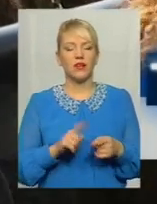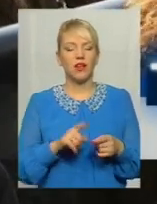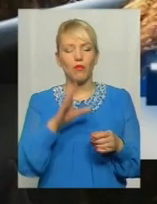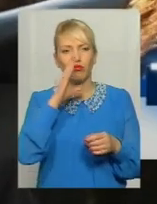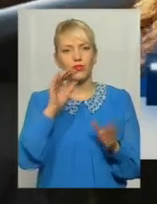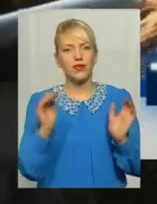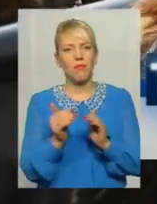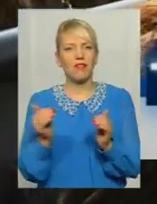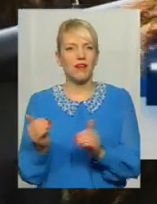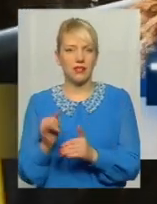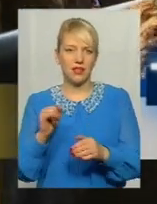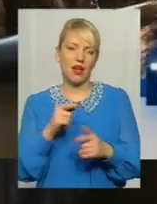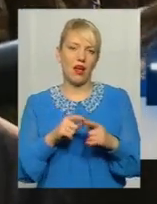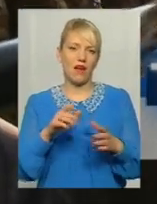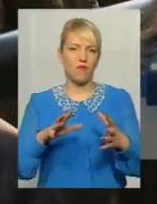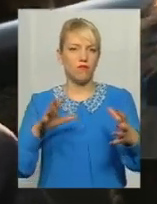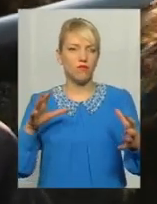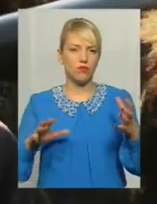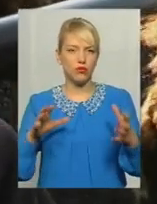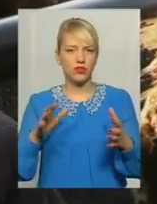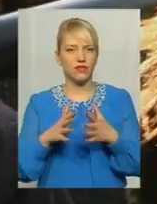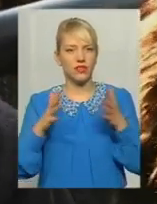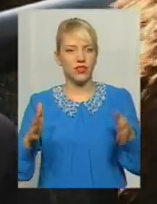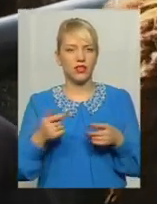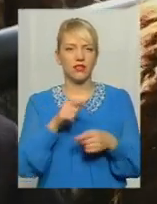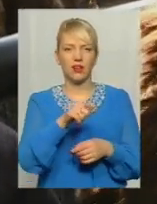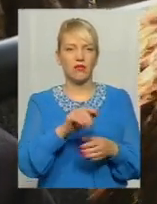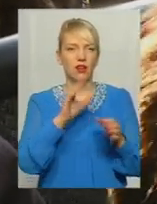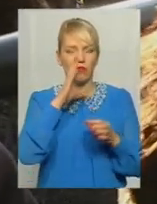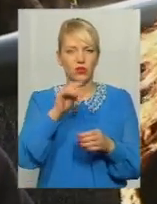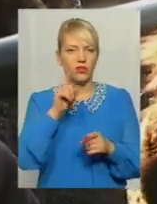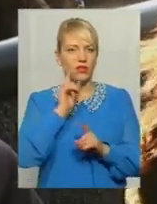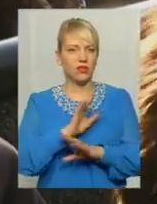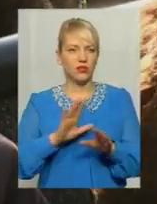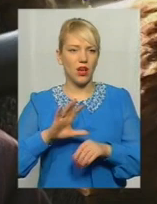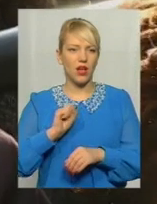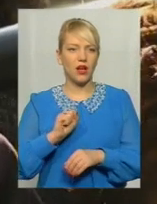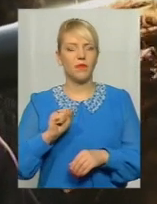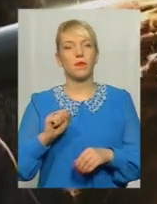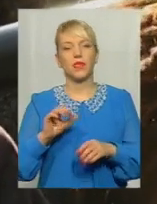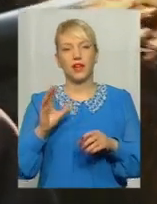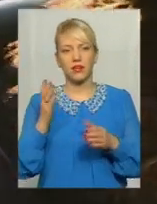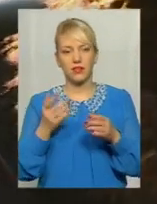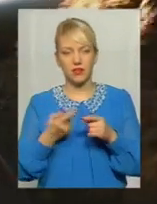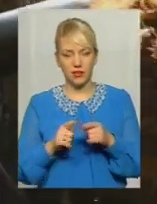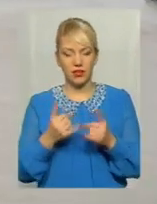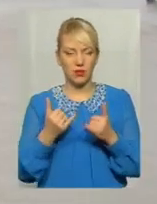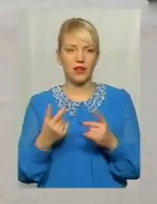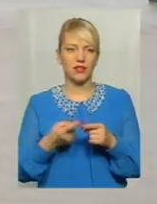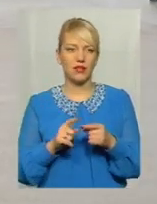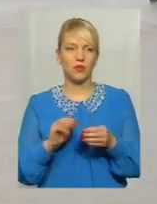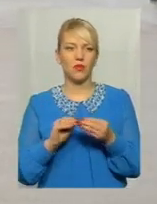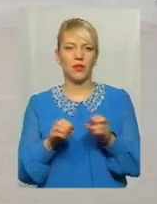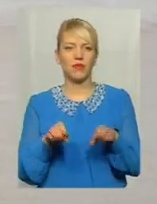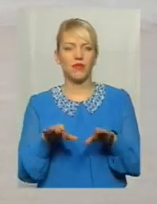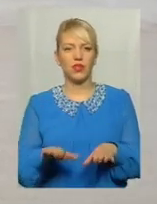відповідала кількість пасажирів до транспортного цього автобуса. А тепер буде ця проблема вирішена.